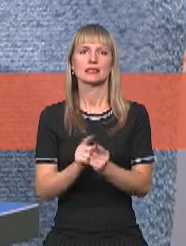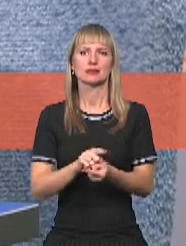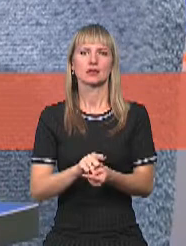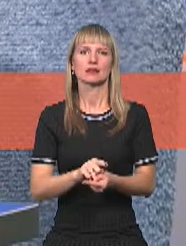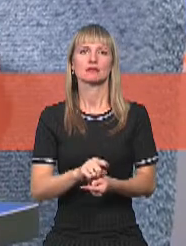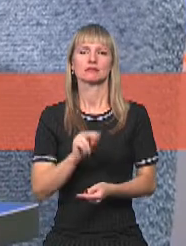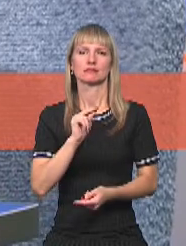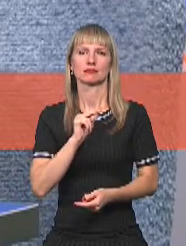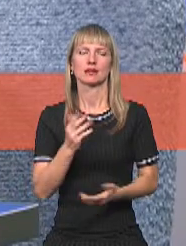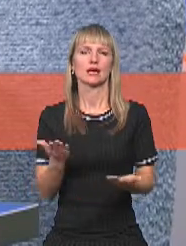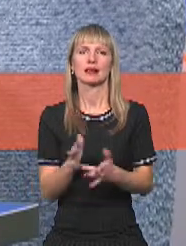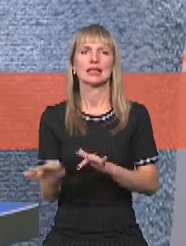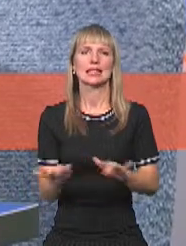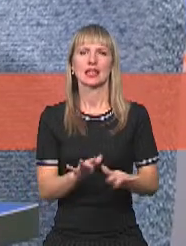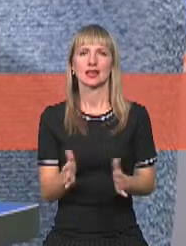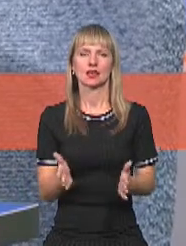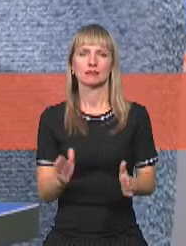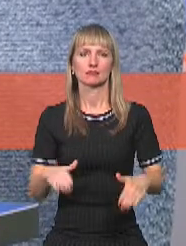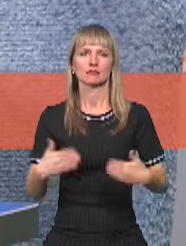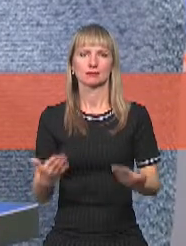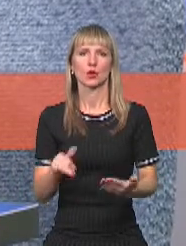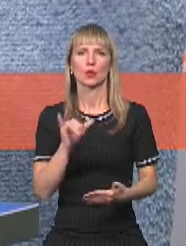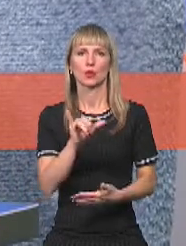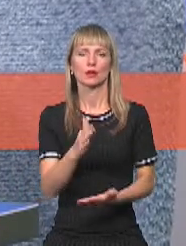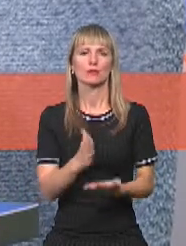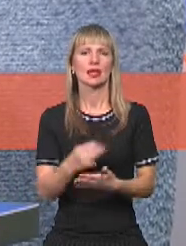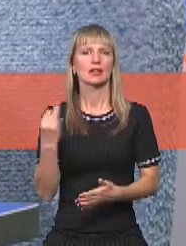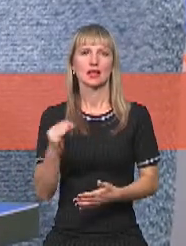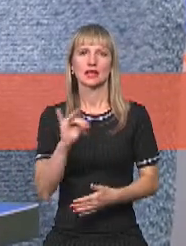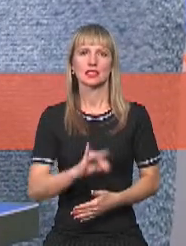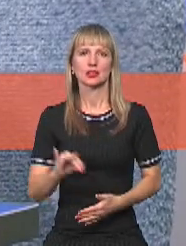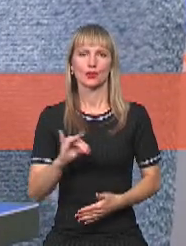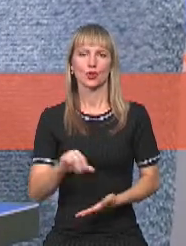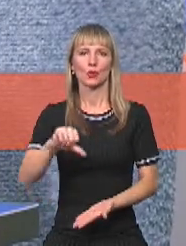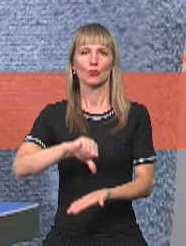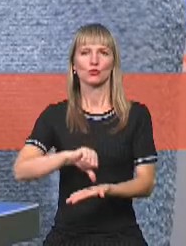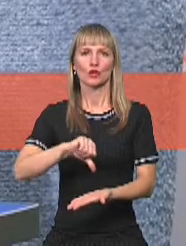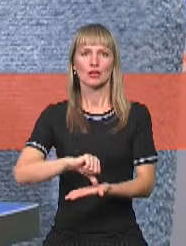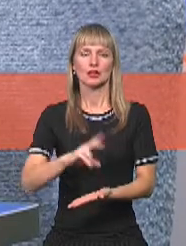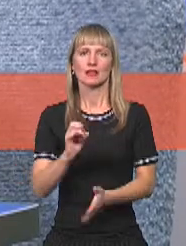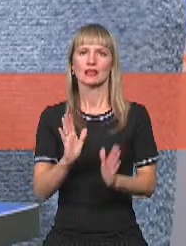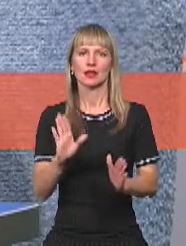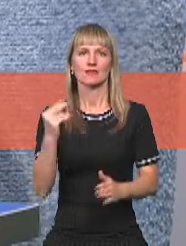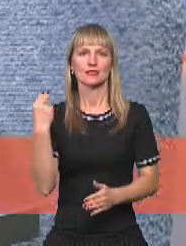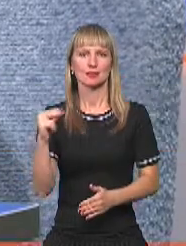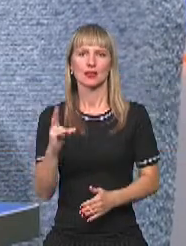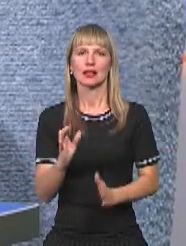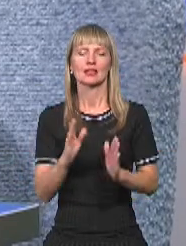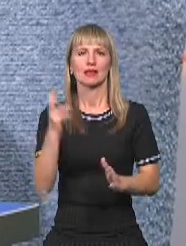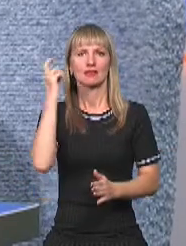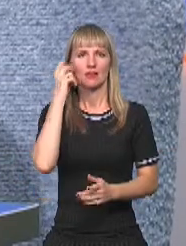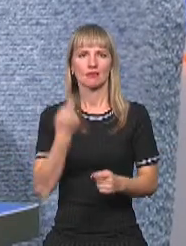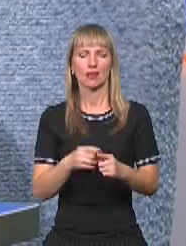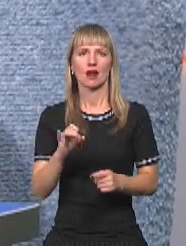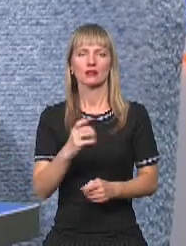дій. Пропонувалася на цих, і у тебе самої є дуже цікава історія участі не тільки в Запоріжжі, не тільки в Києві цього